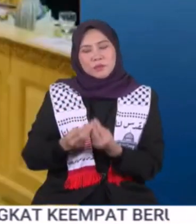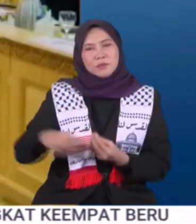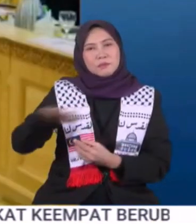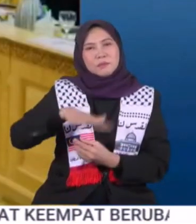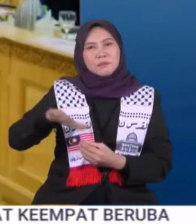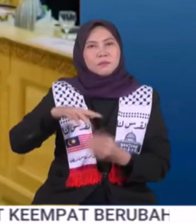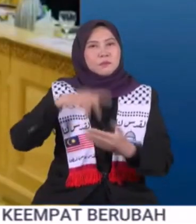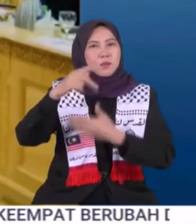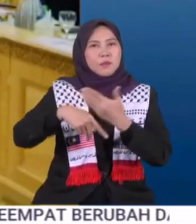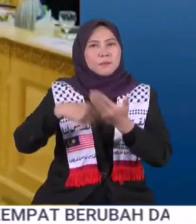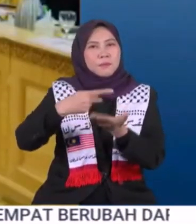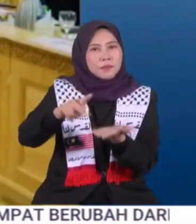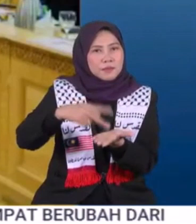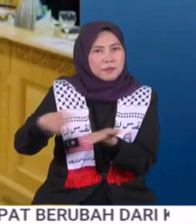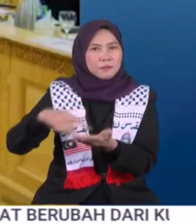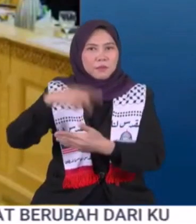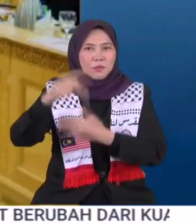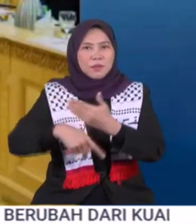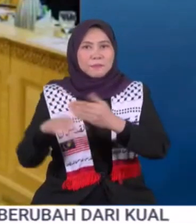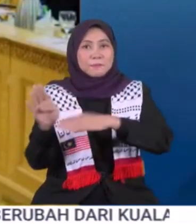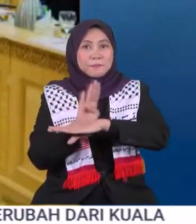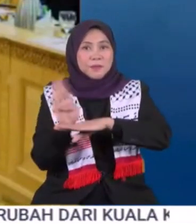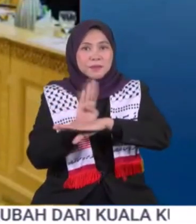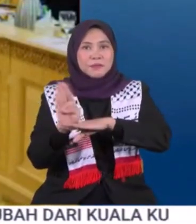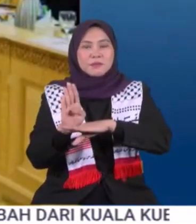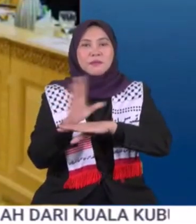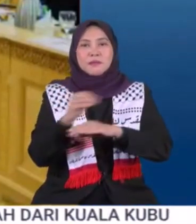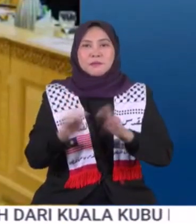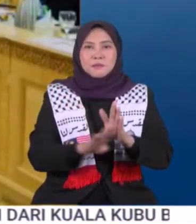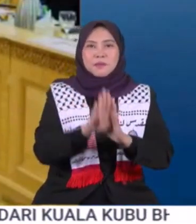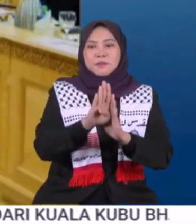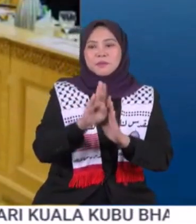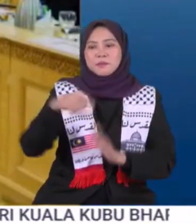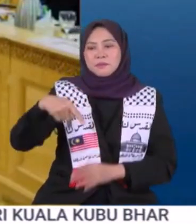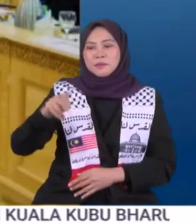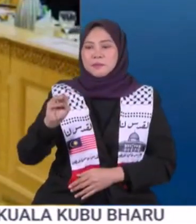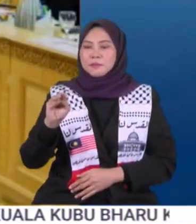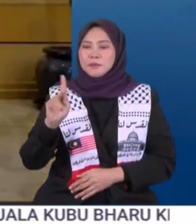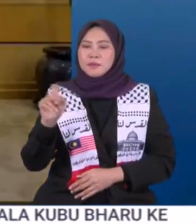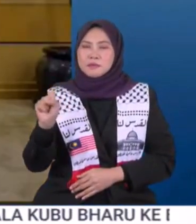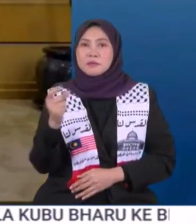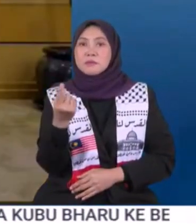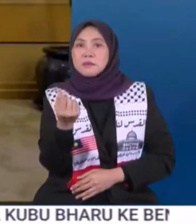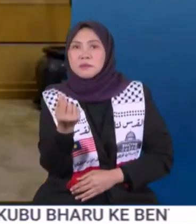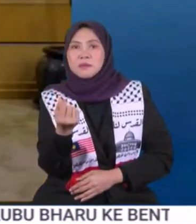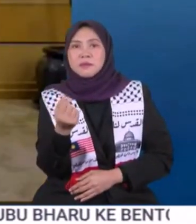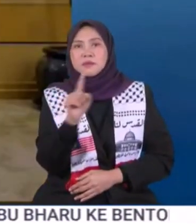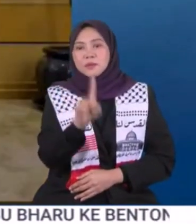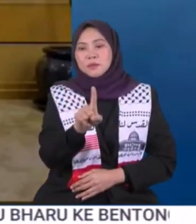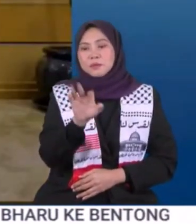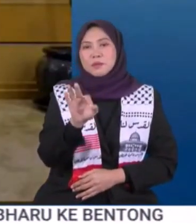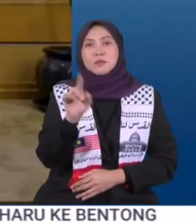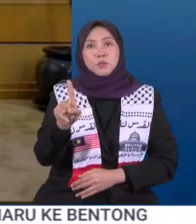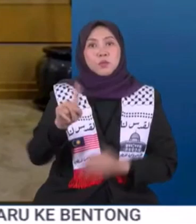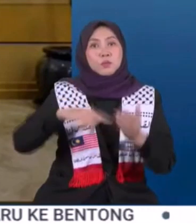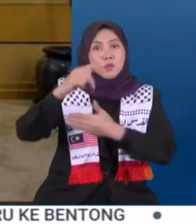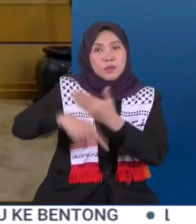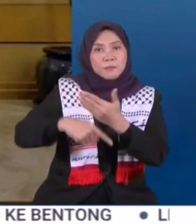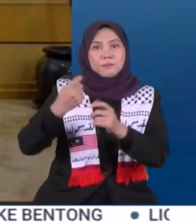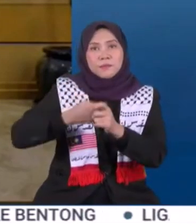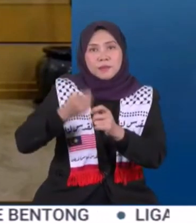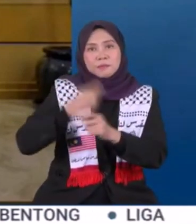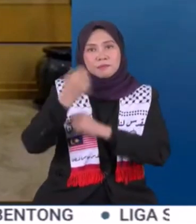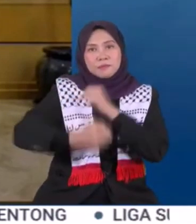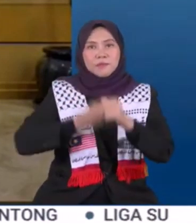bilangan program dan perbelanjaan bagi program keusahawanan serta pembangunan PMKS adalah sebanyak 191